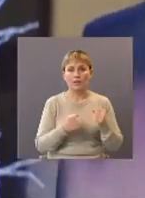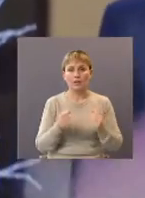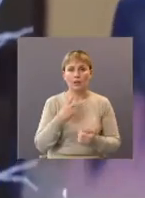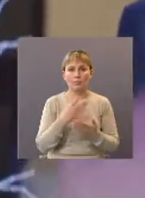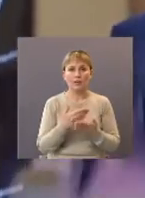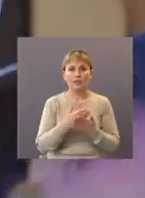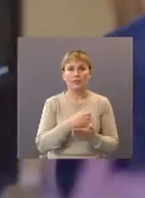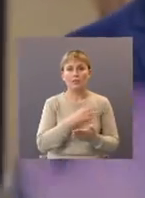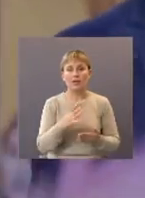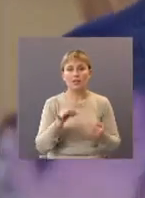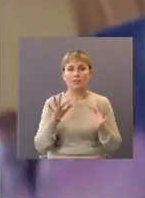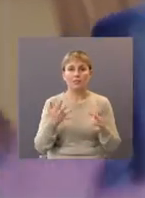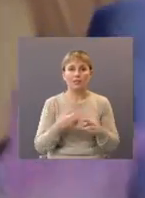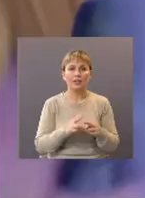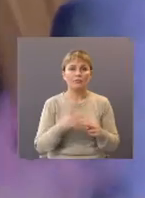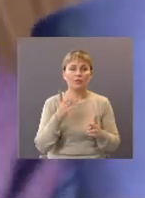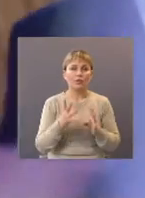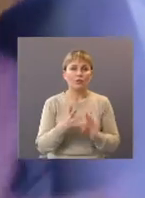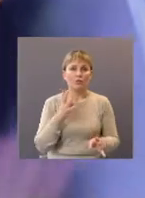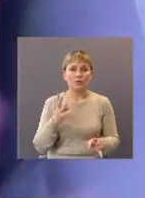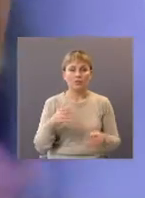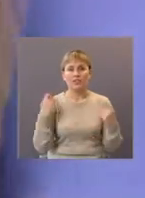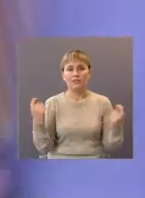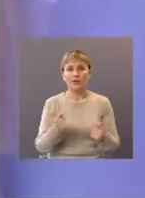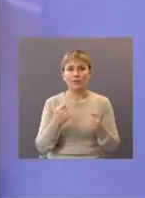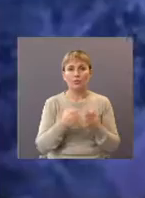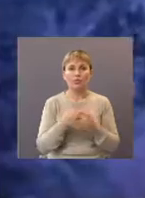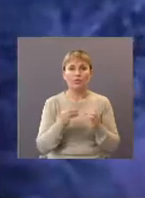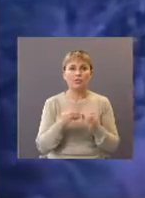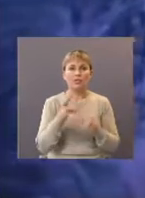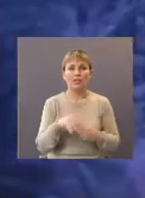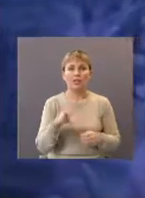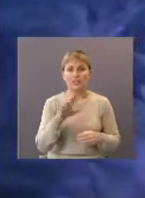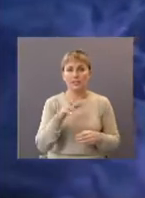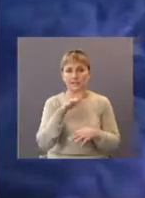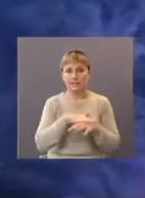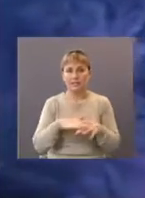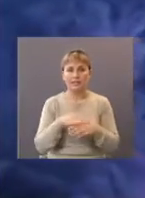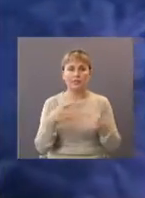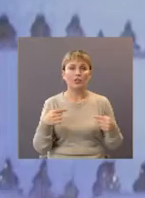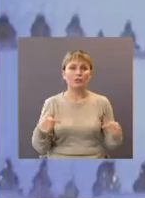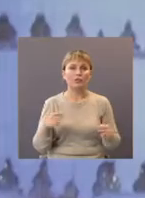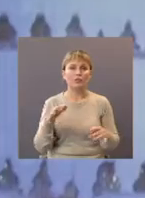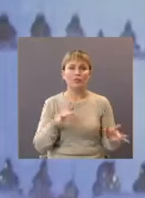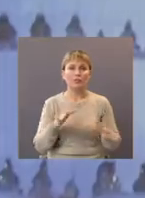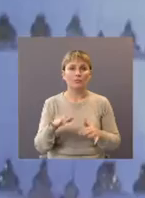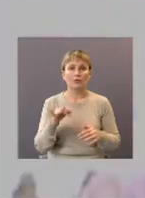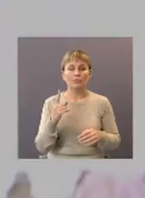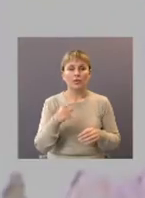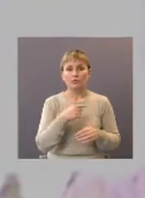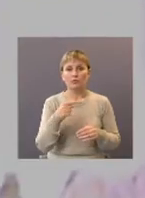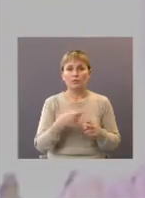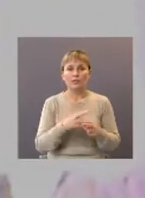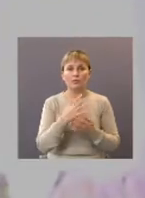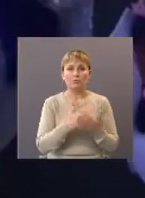Показатели богатства и блеска – это в первую очередь ТОИ. До 10 миллиардов тенге в стране тратится на различные мероприятия. И первую строчку в